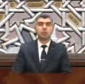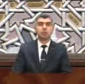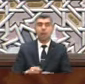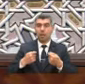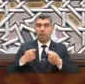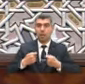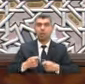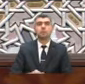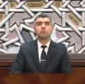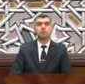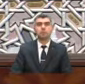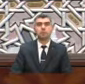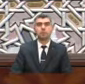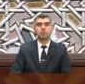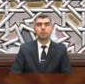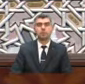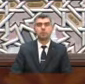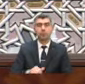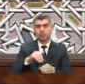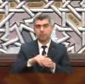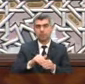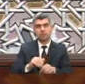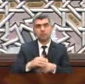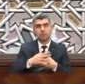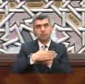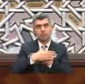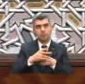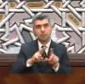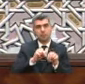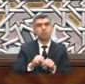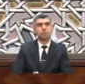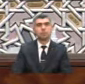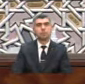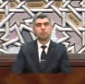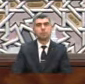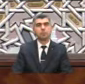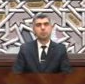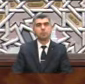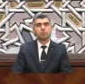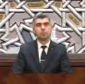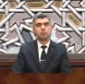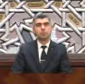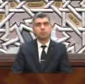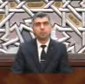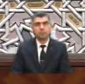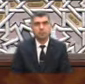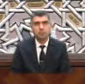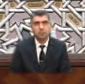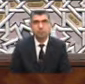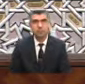الآن الكلمة لسيد النائب نور الدين الأزرق باسم فريق التجمع الدستوري.